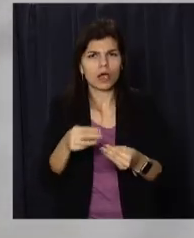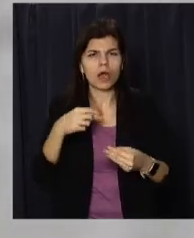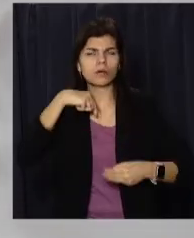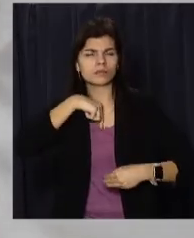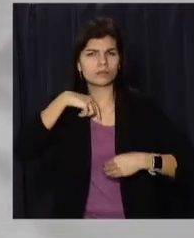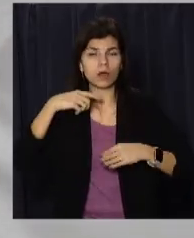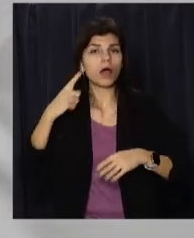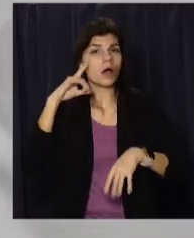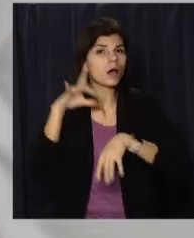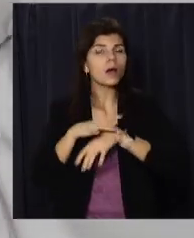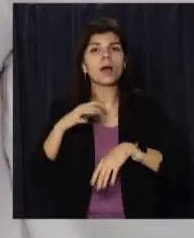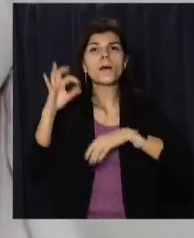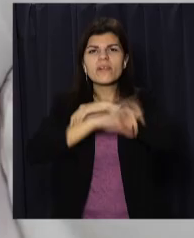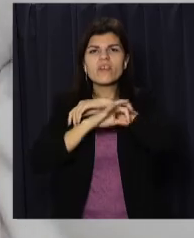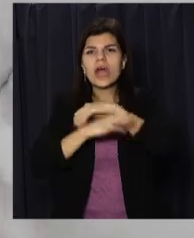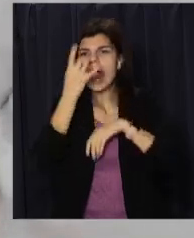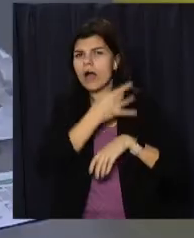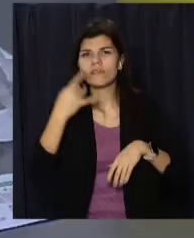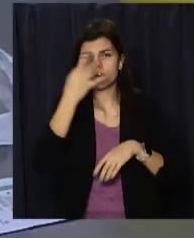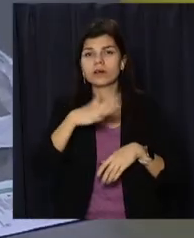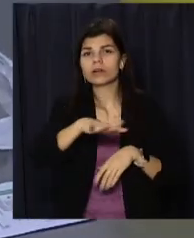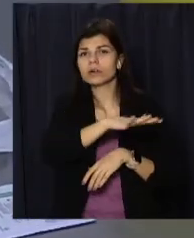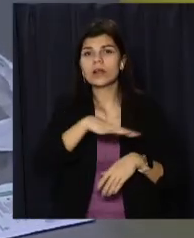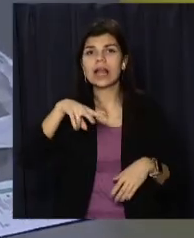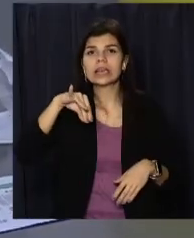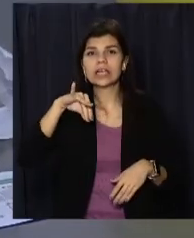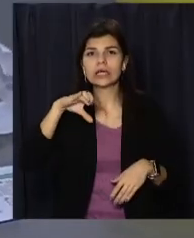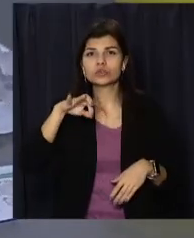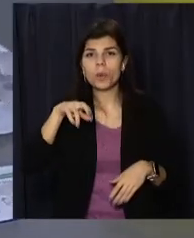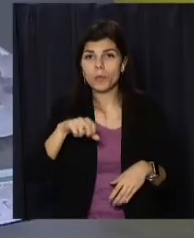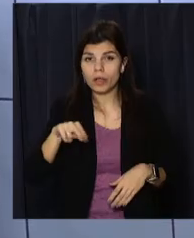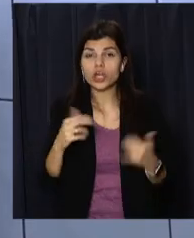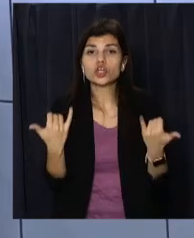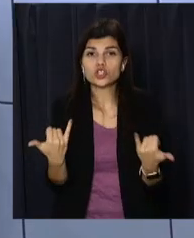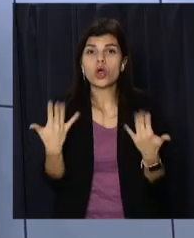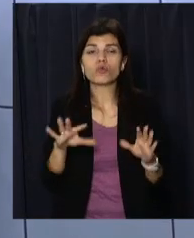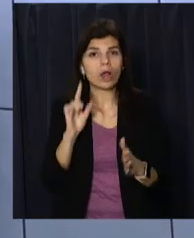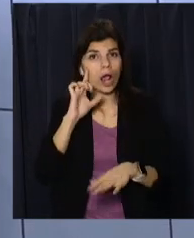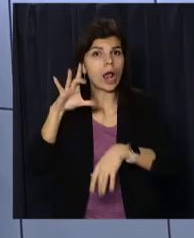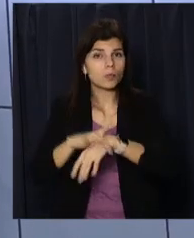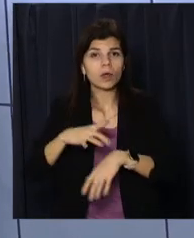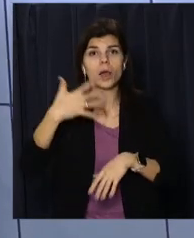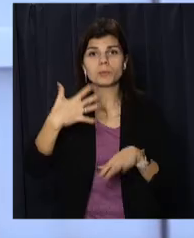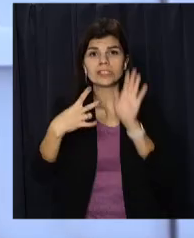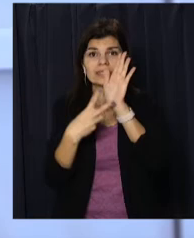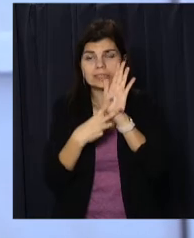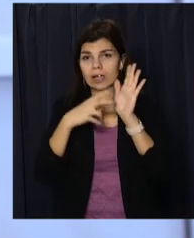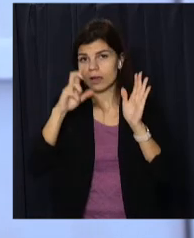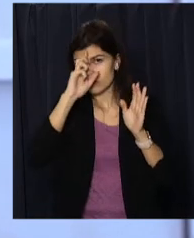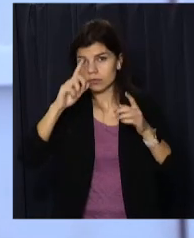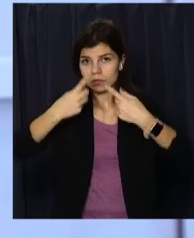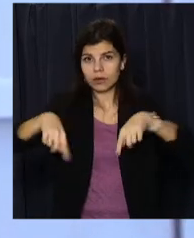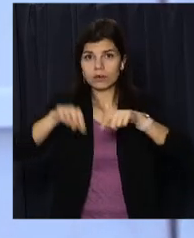його діагностували в Південній Африці у листопаді. Зараз омікрон вже зафіксували в 57 країнах